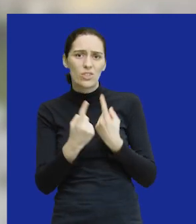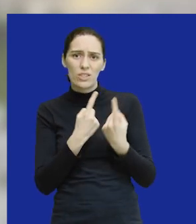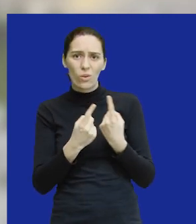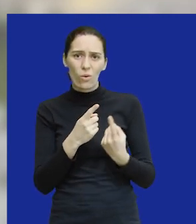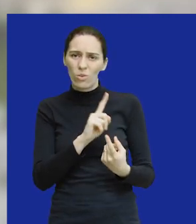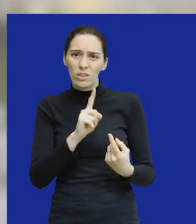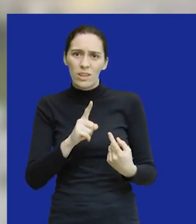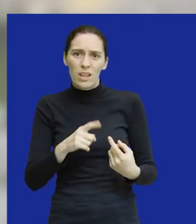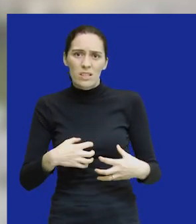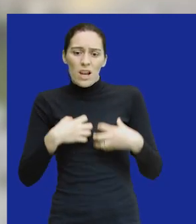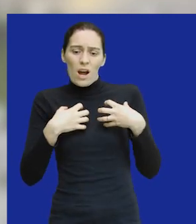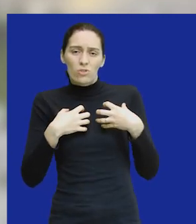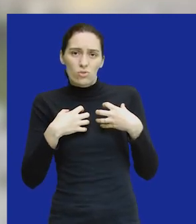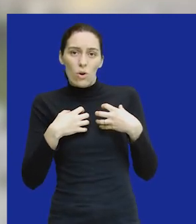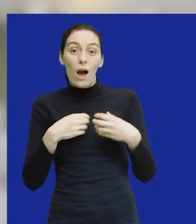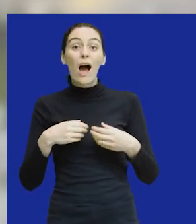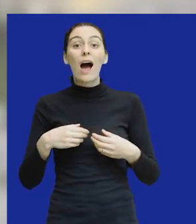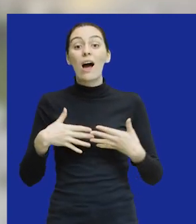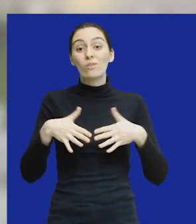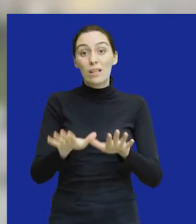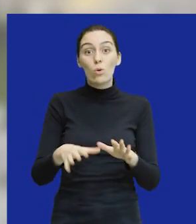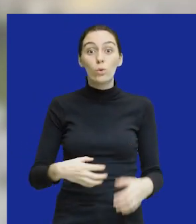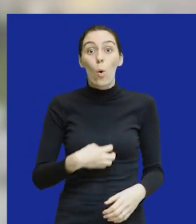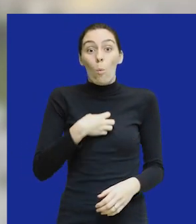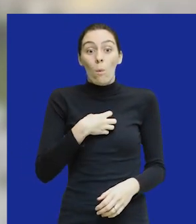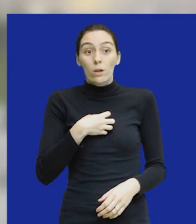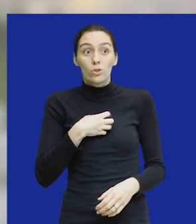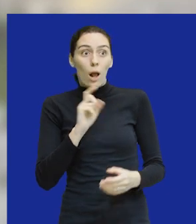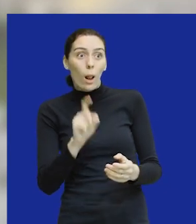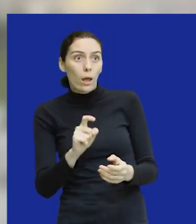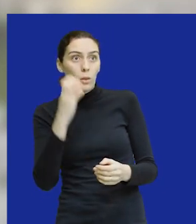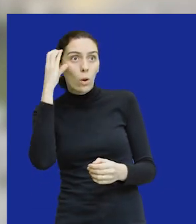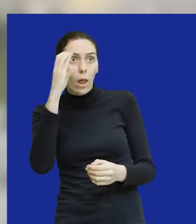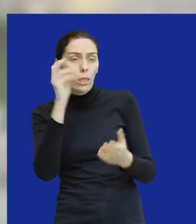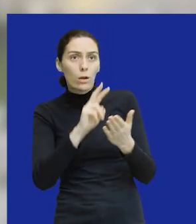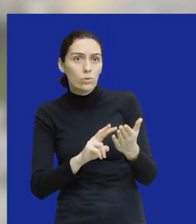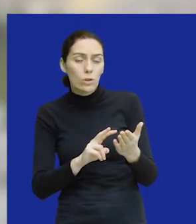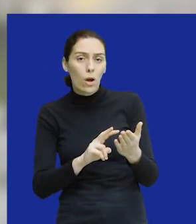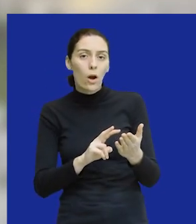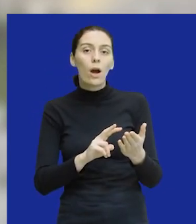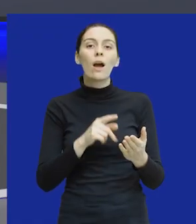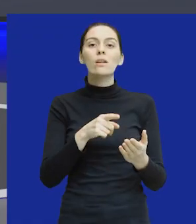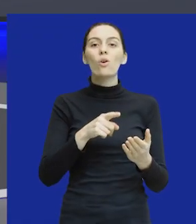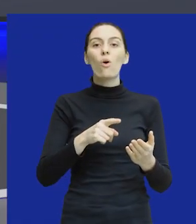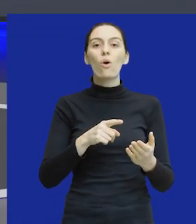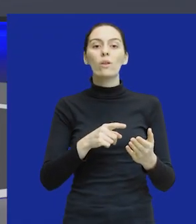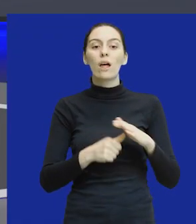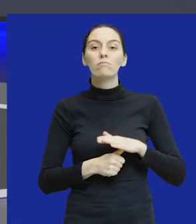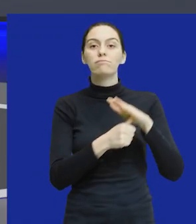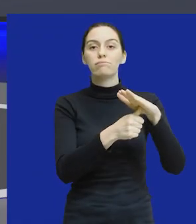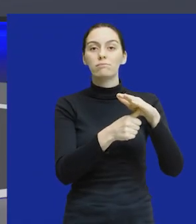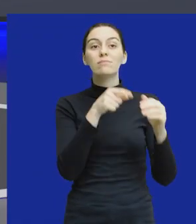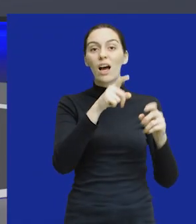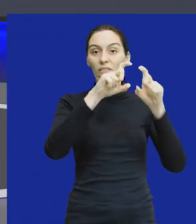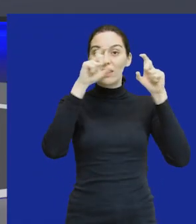minornom, mizernom, i onda ljudi se malo toga uplaše, kliknu, tamo gledaju i onda dominiraju